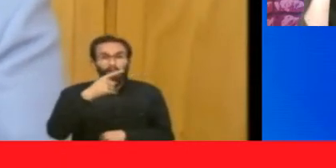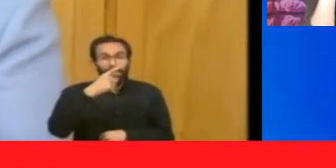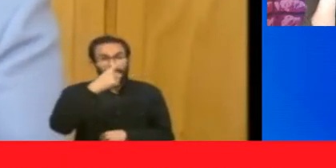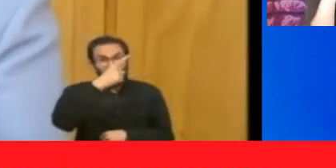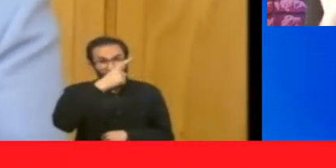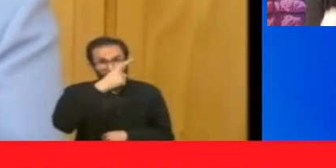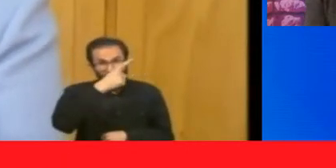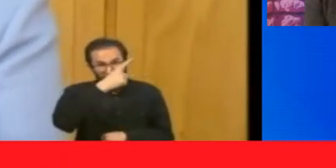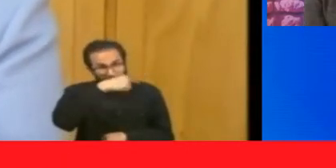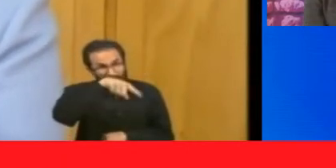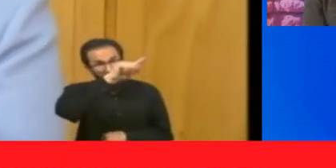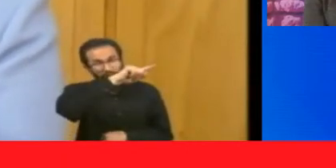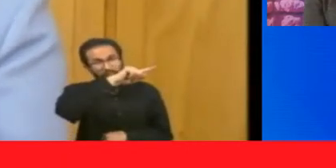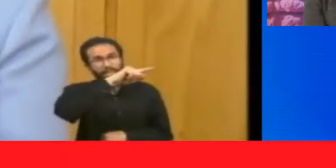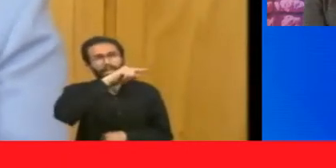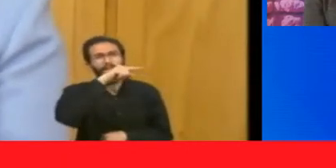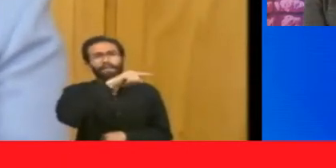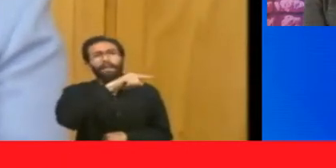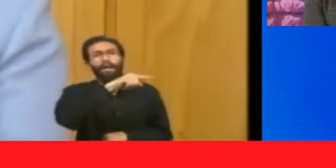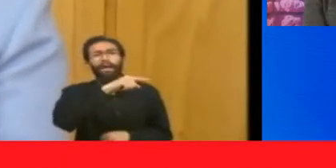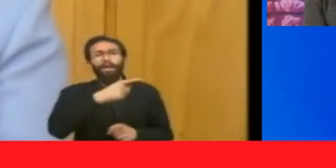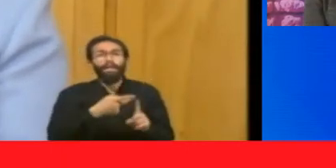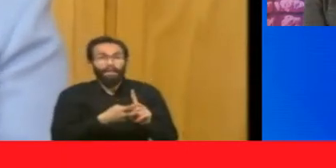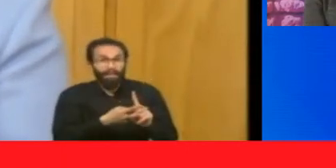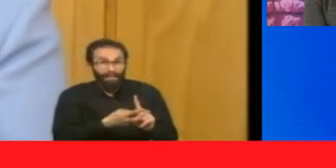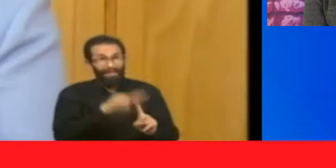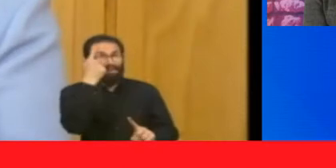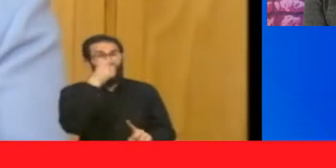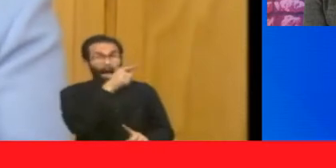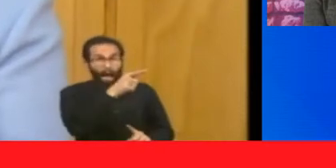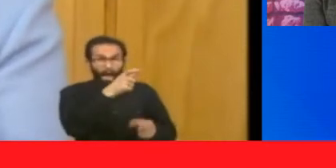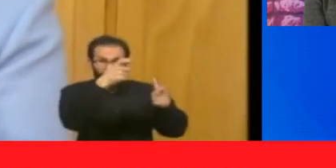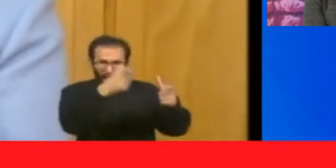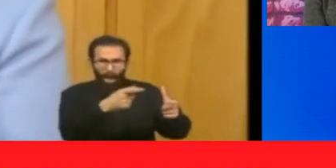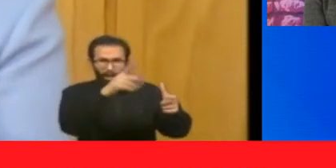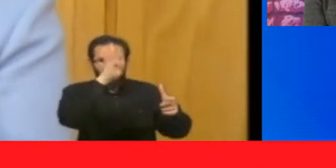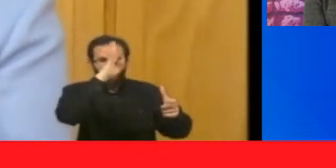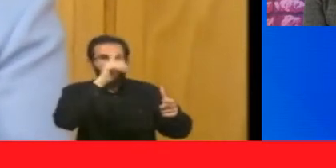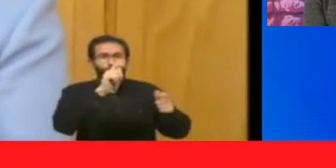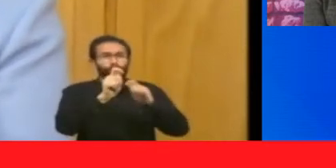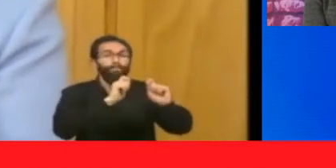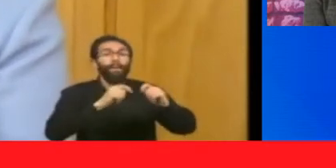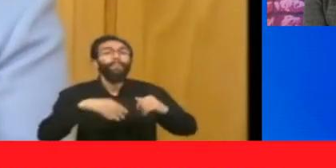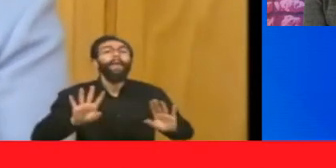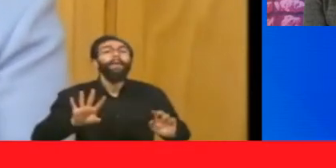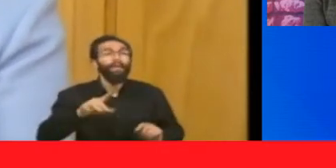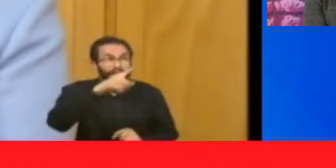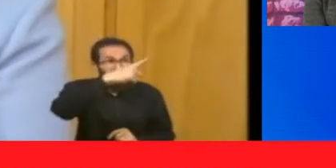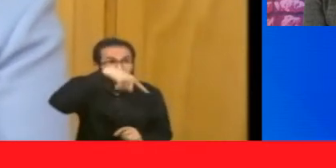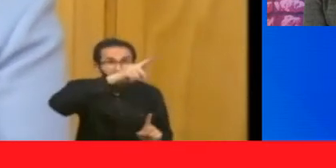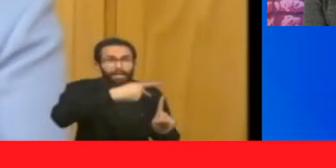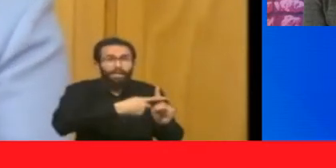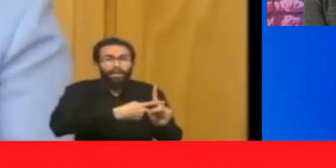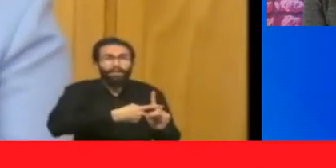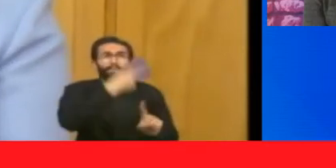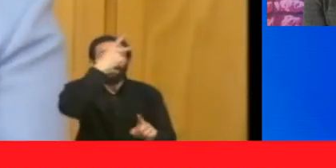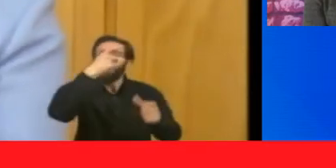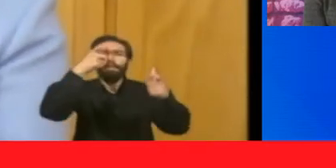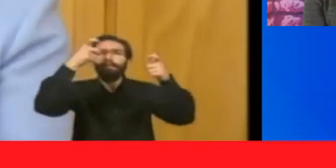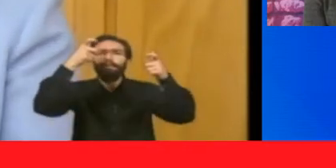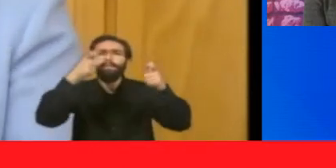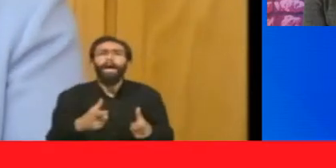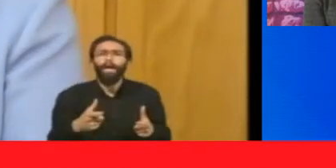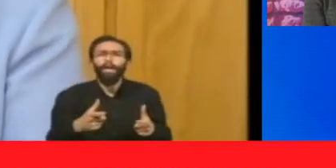çekilmeniz gereken yer İstanbul Sözleşmesi değil, oturduğunuz koltuktur, iktidardır.